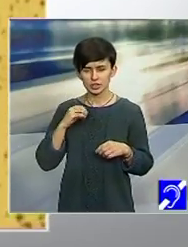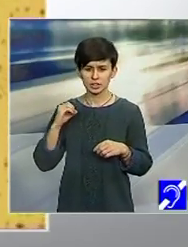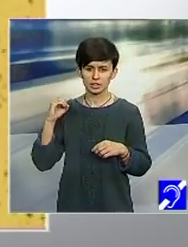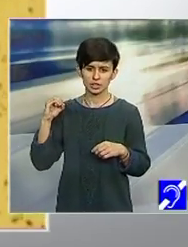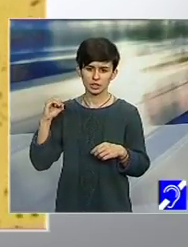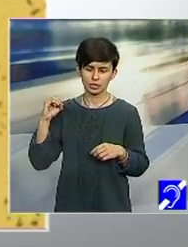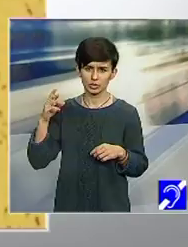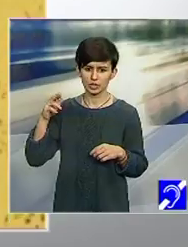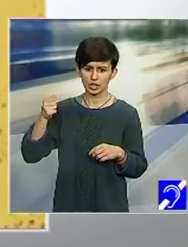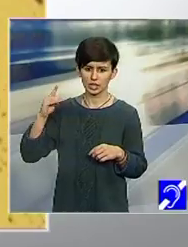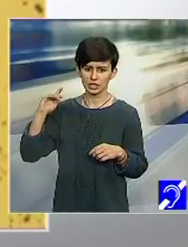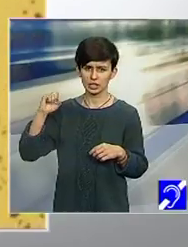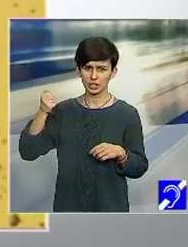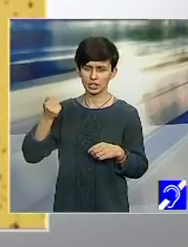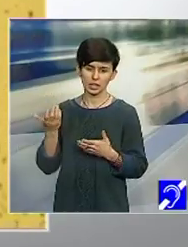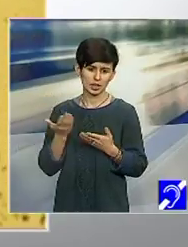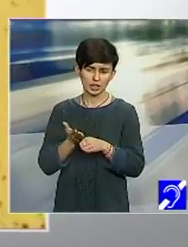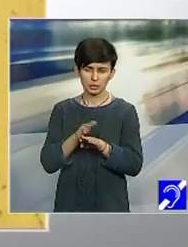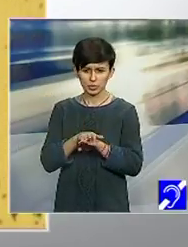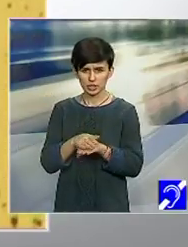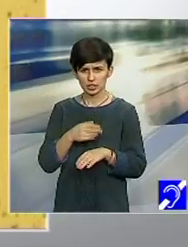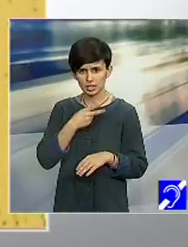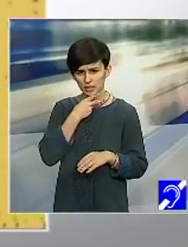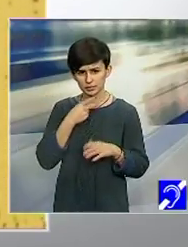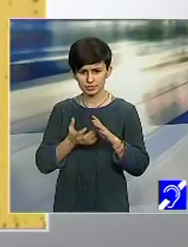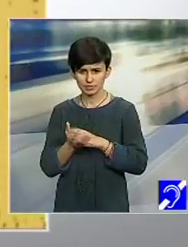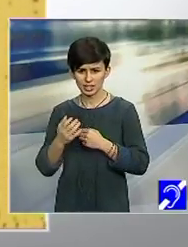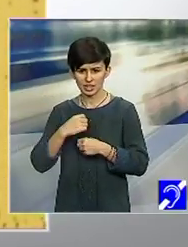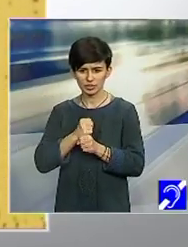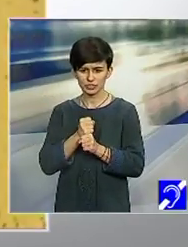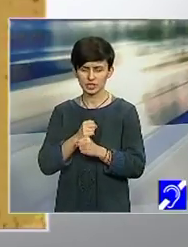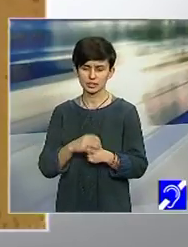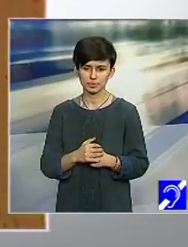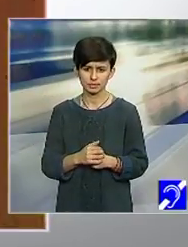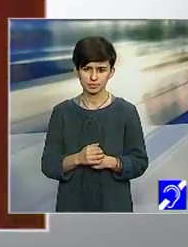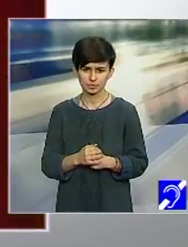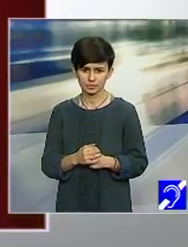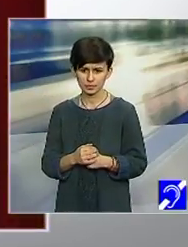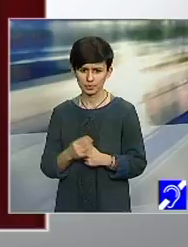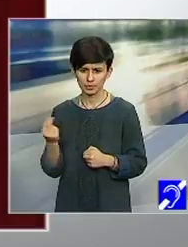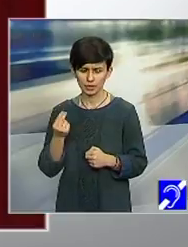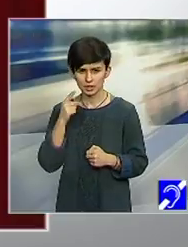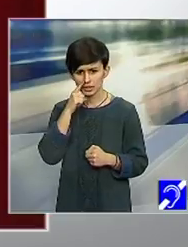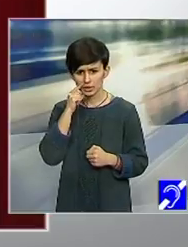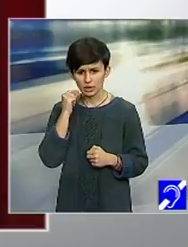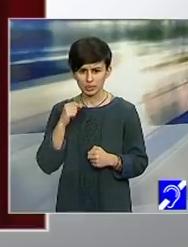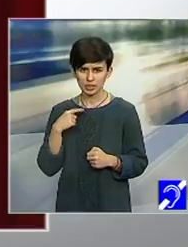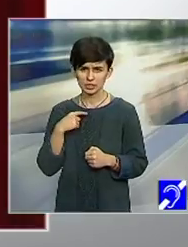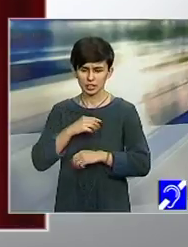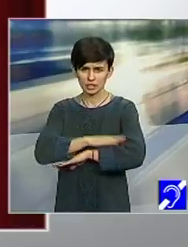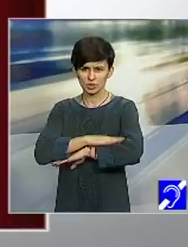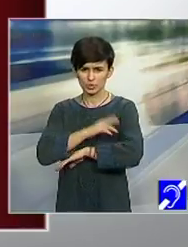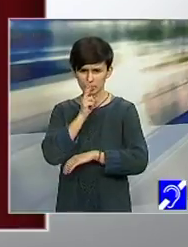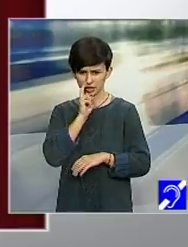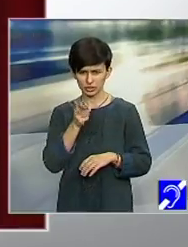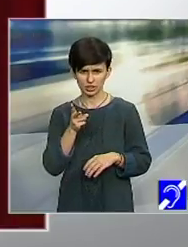la Auschwitz. Mamă, de ce se poartă oamenii așa de urât cu noi? Până mai ieri, vecinii erau așa de drăguți cu noi și așa de bine ne înțelegeam